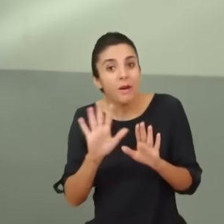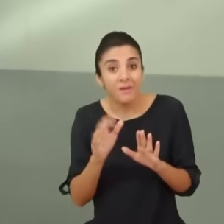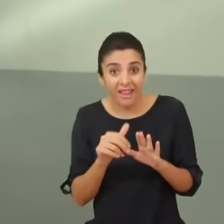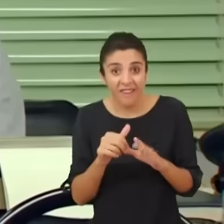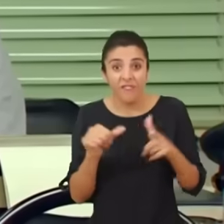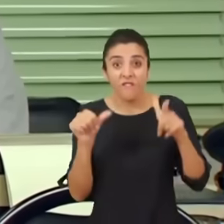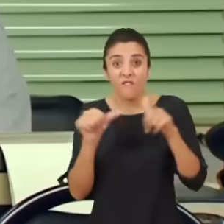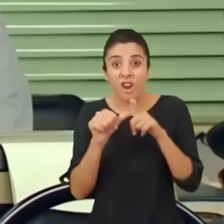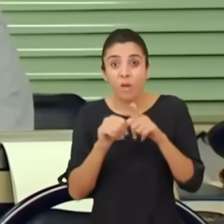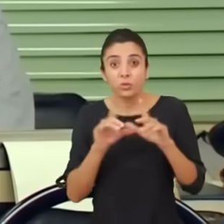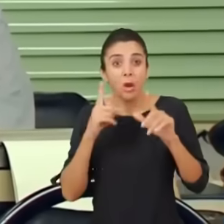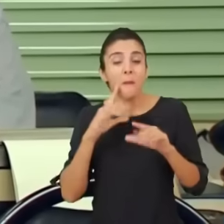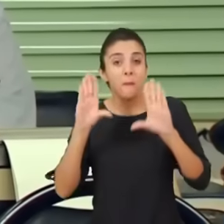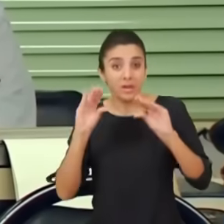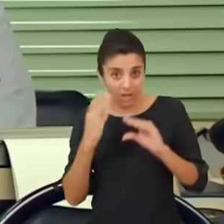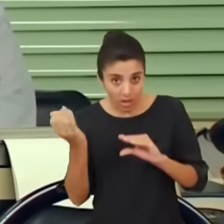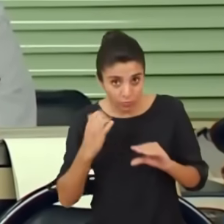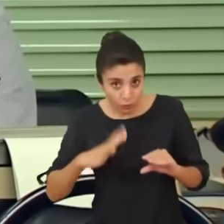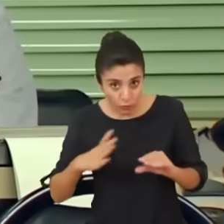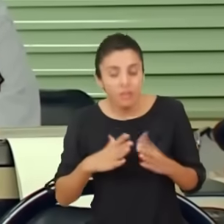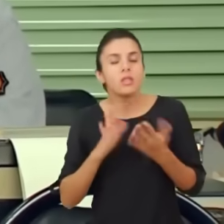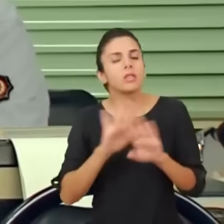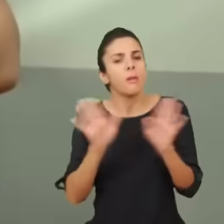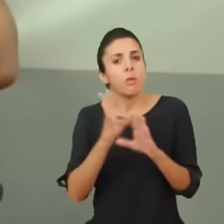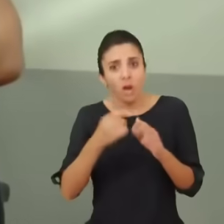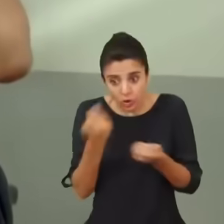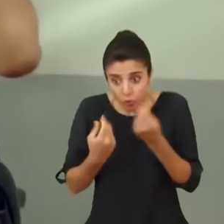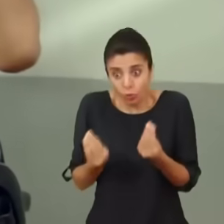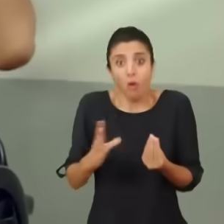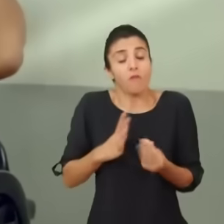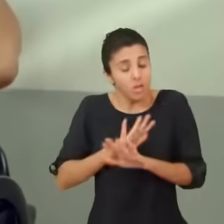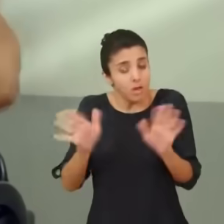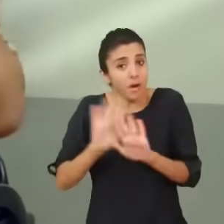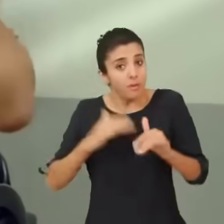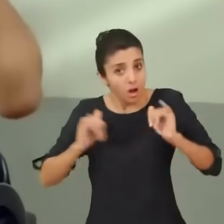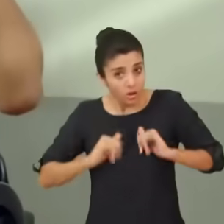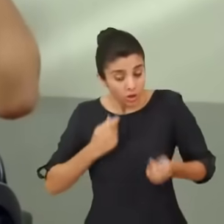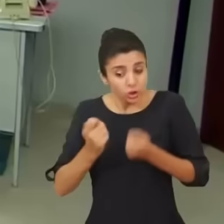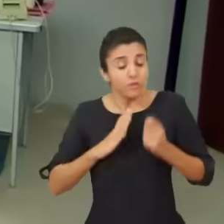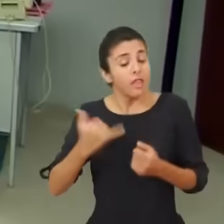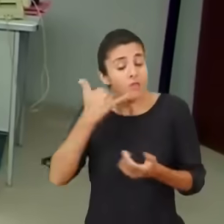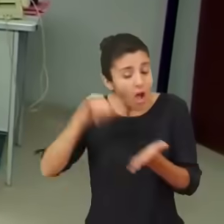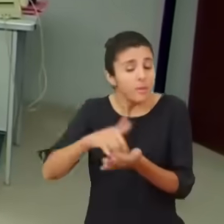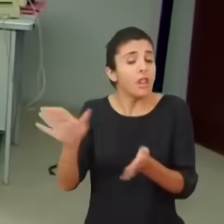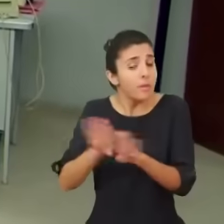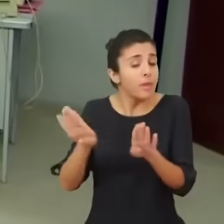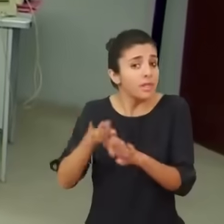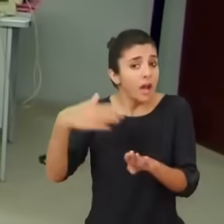Frambuazlı pastam benim. Tamam, hadi kapat. Çalışıyoruz biz burada. Biz burada çalışıyoruz. Kapat telefonu. Hadi.